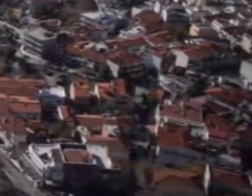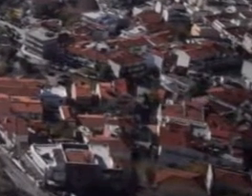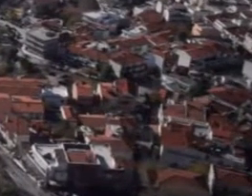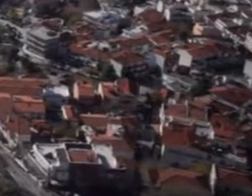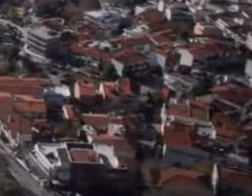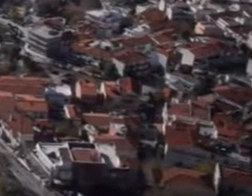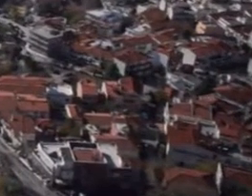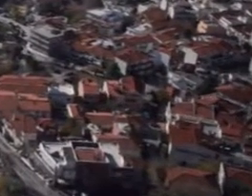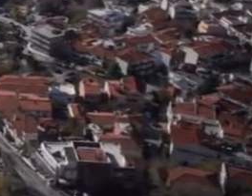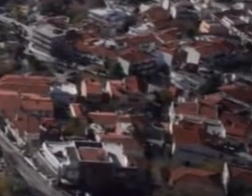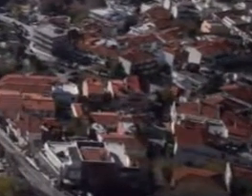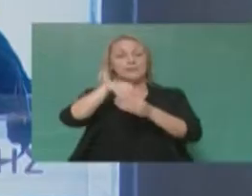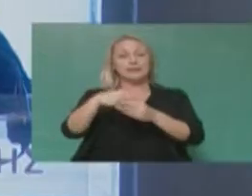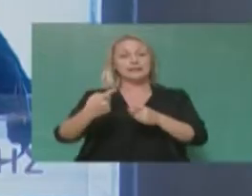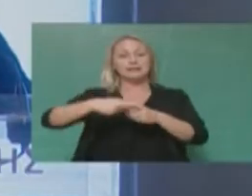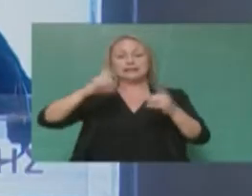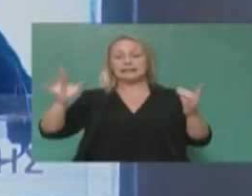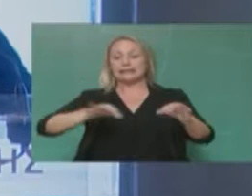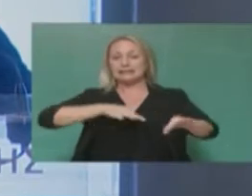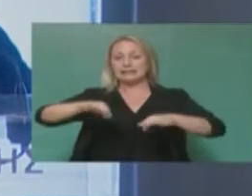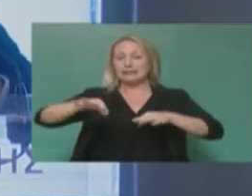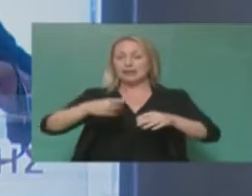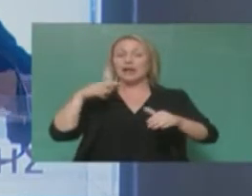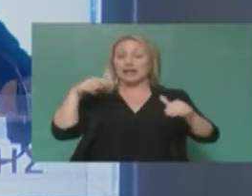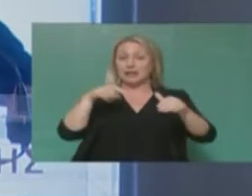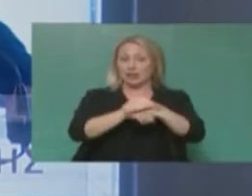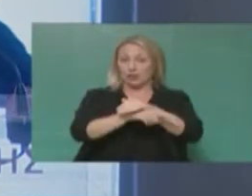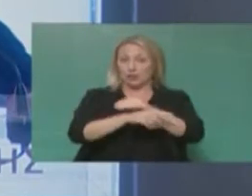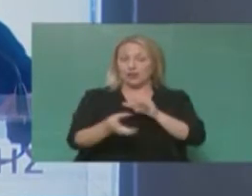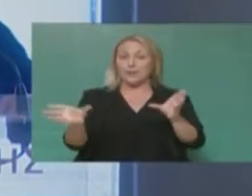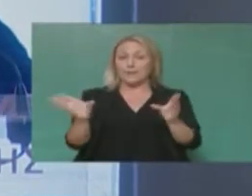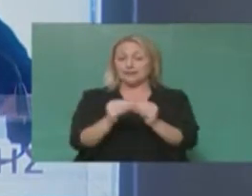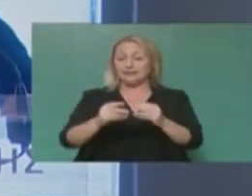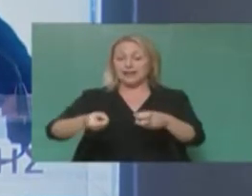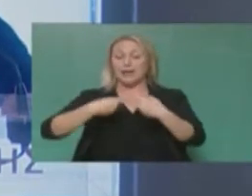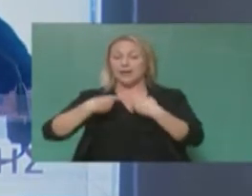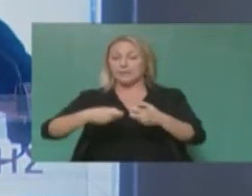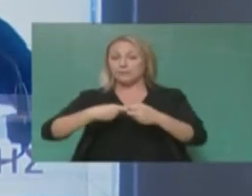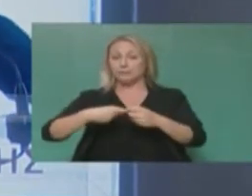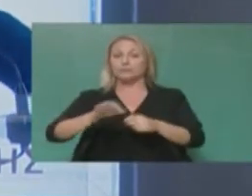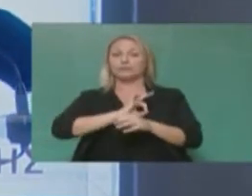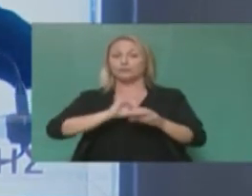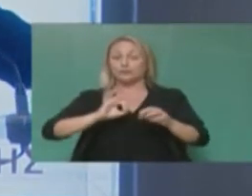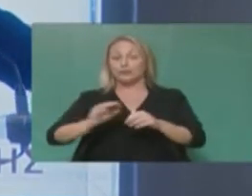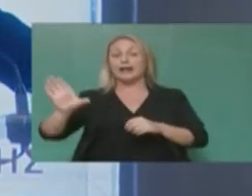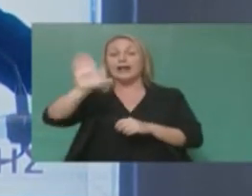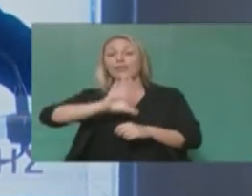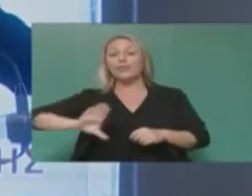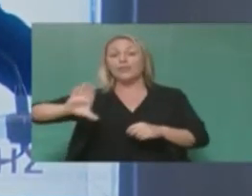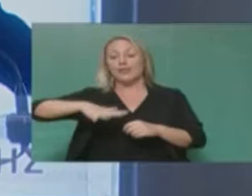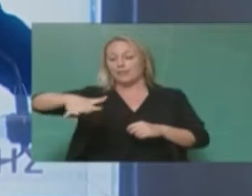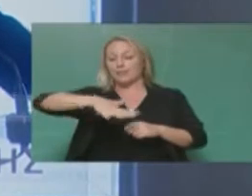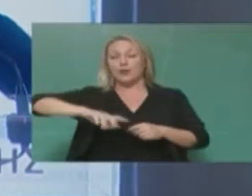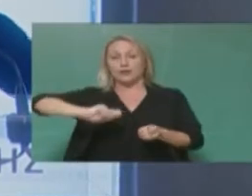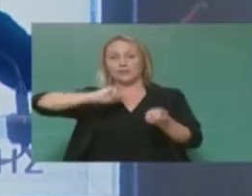από τον εθνικό σχεδιασμό. Και μετρό, και νέος βιώσιμος ο ΑΣΤ, και ανάπλαση της ΔΕΦ, και ανάπλαση του γηπέδου του